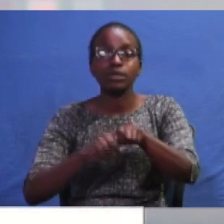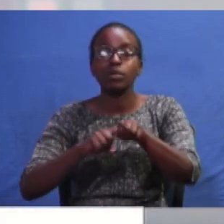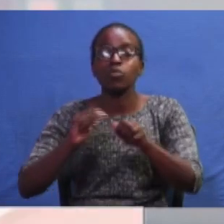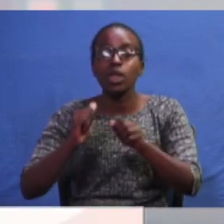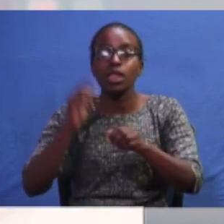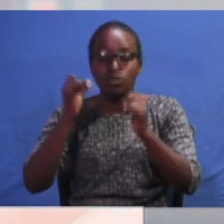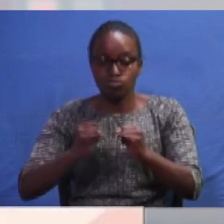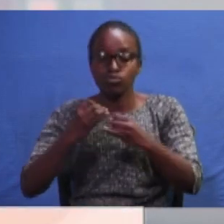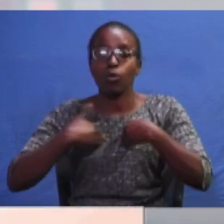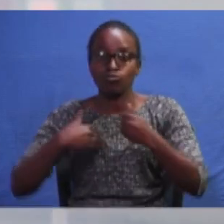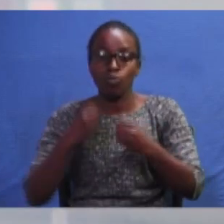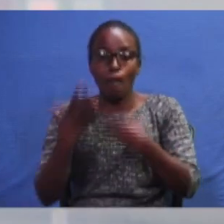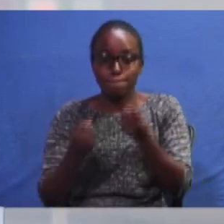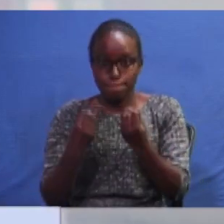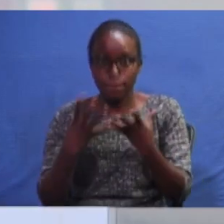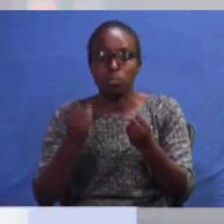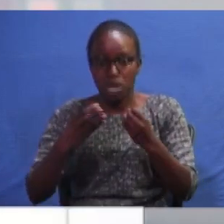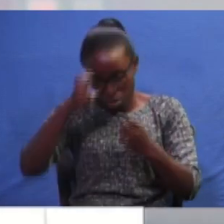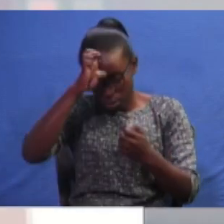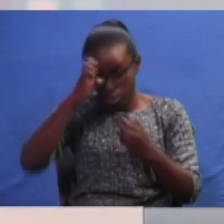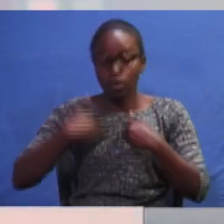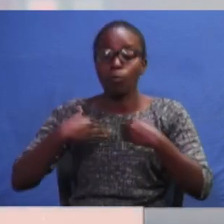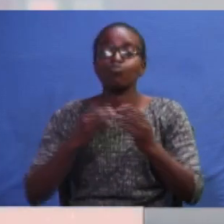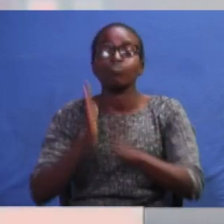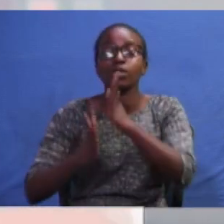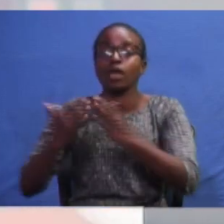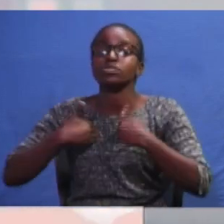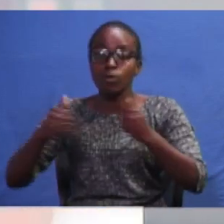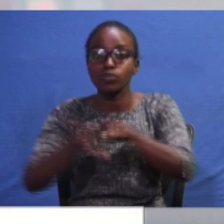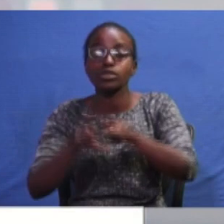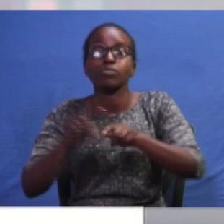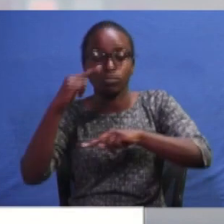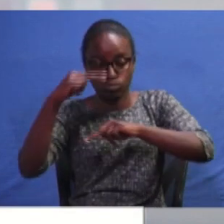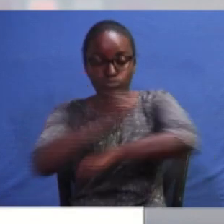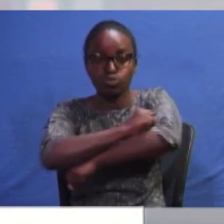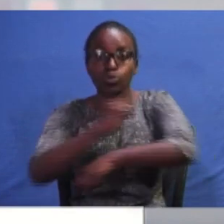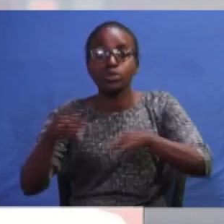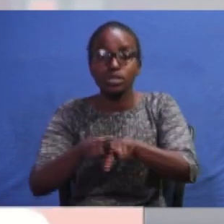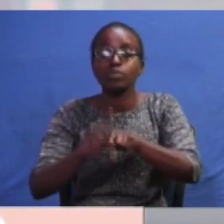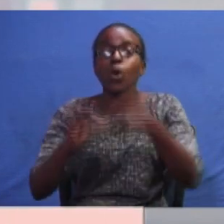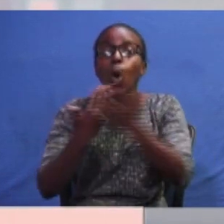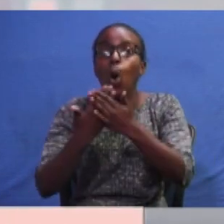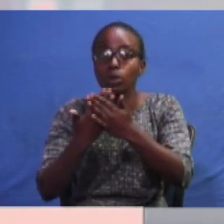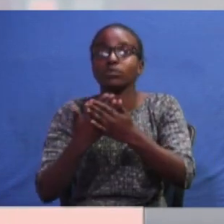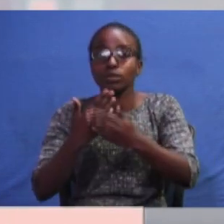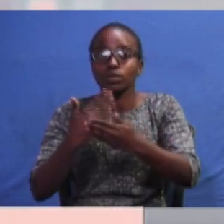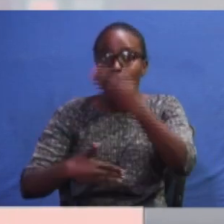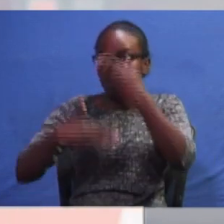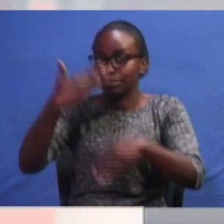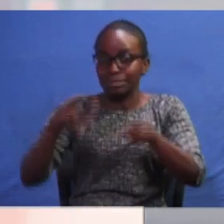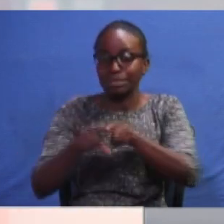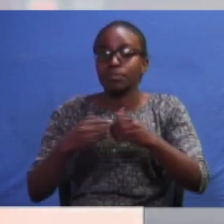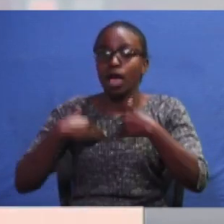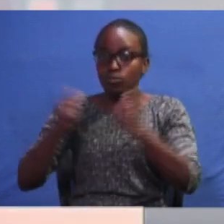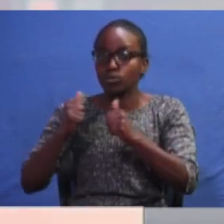shughuli za masomo zimesitishwa katika vyuo vikuu nchini baada ya muungano wa wafanyikazi wa vyuo vikuu UASU pamoja